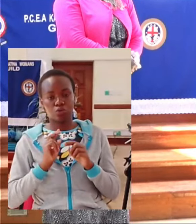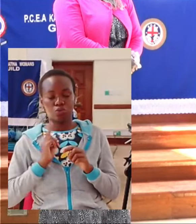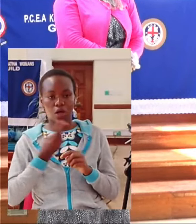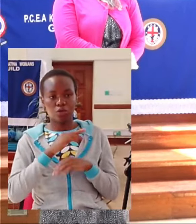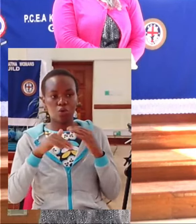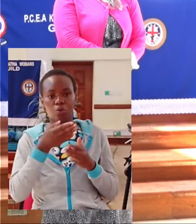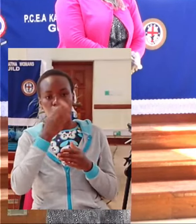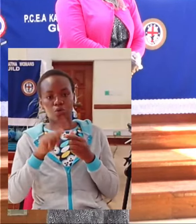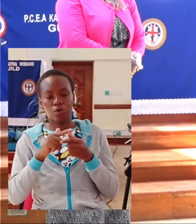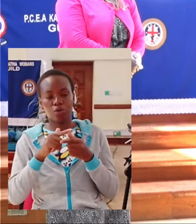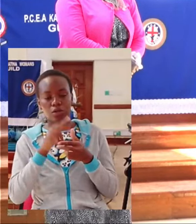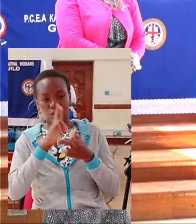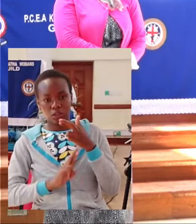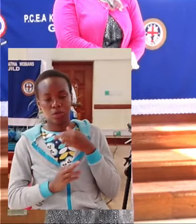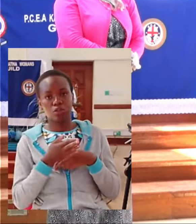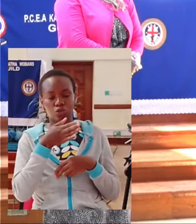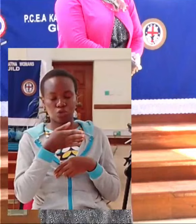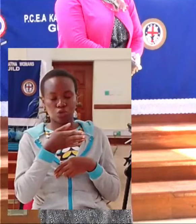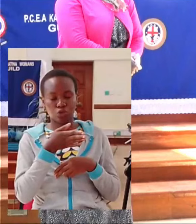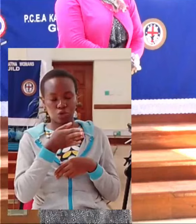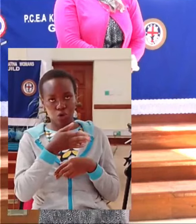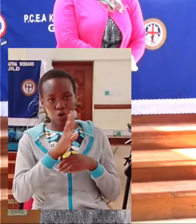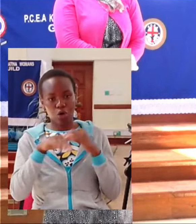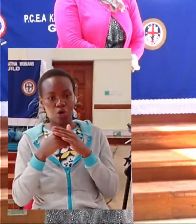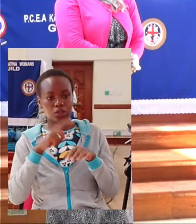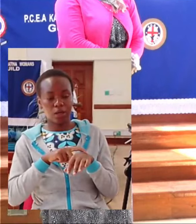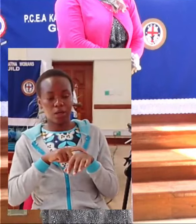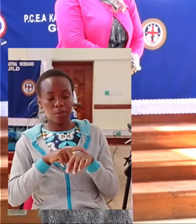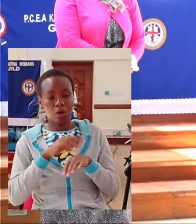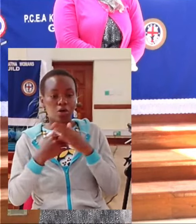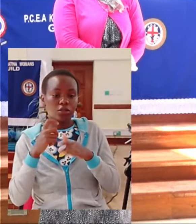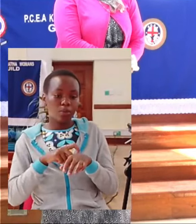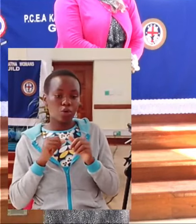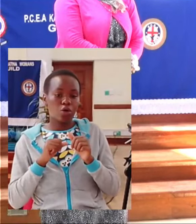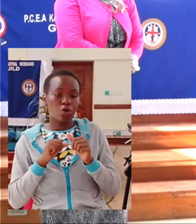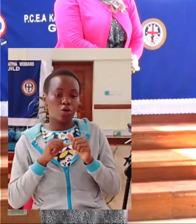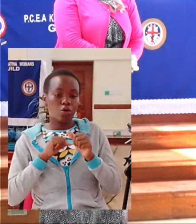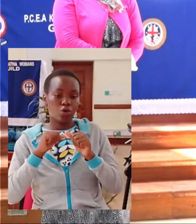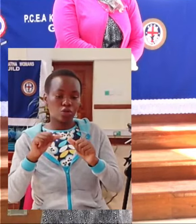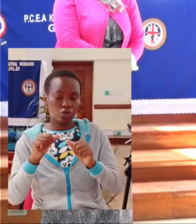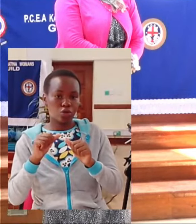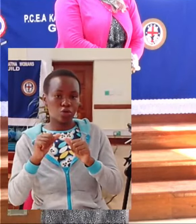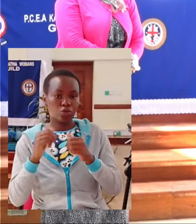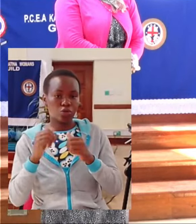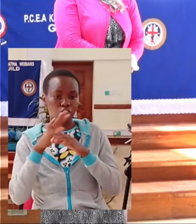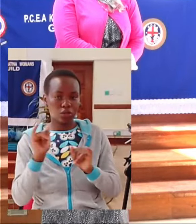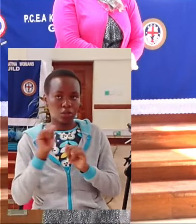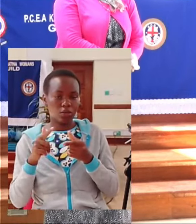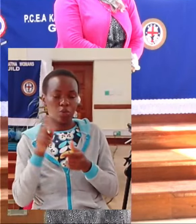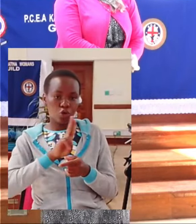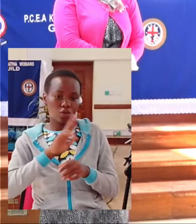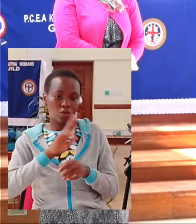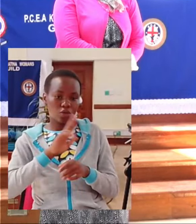ngai tugagutea jehova ona githie na mbere na gututheria na ngai tha witu gitweka wa gututhera muthenyo uyu